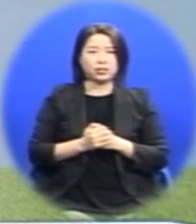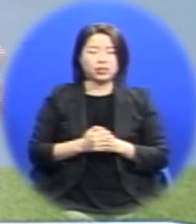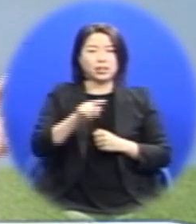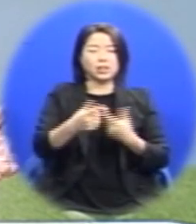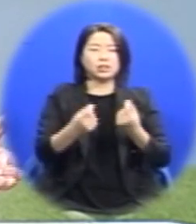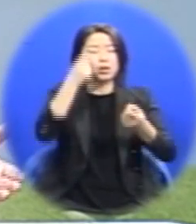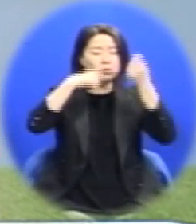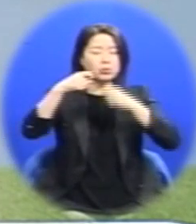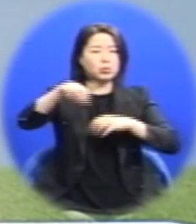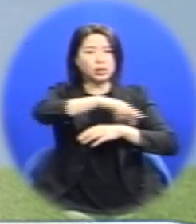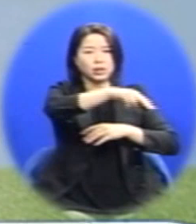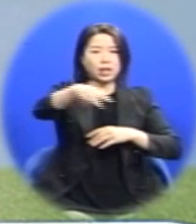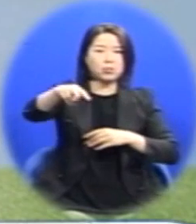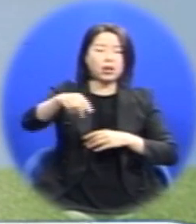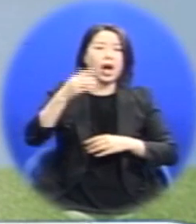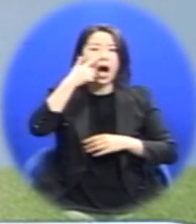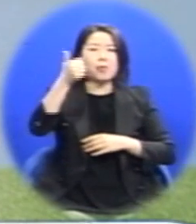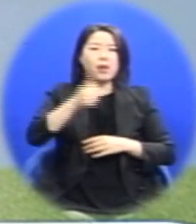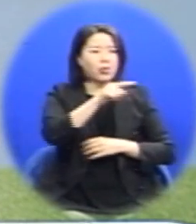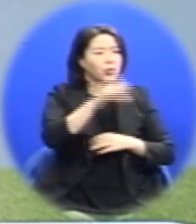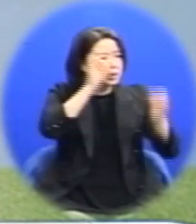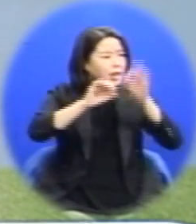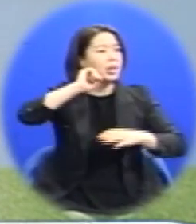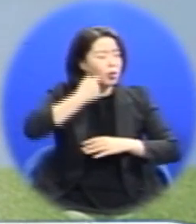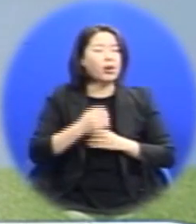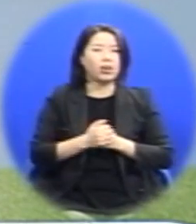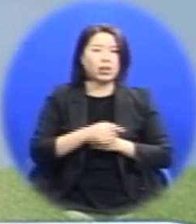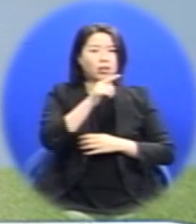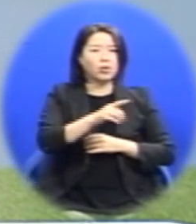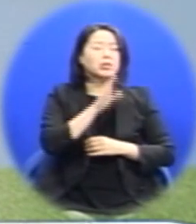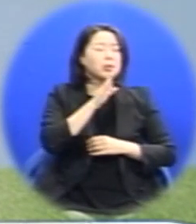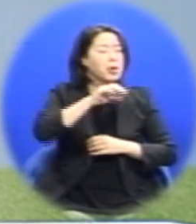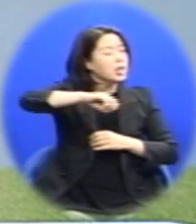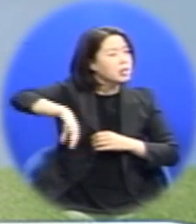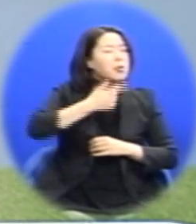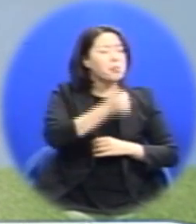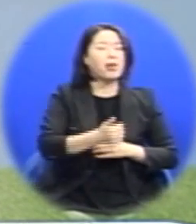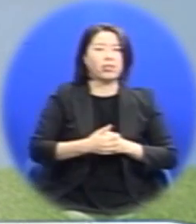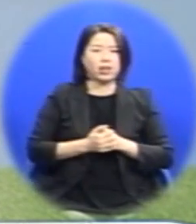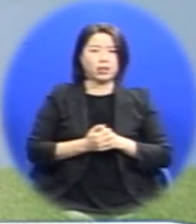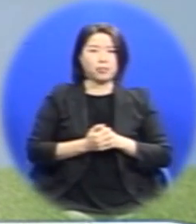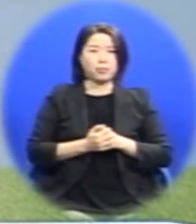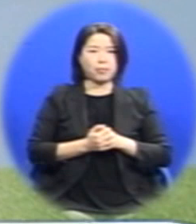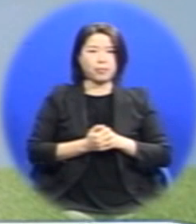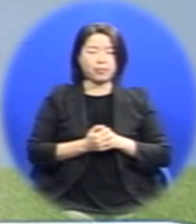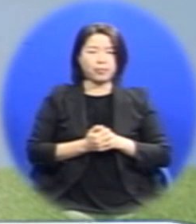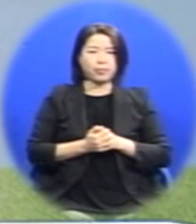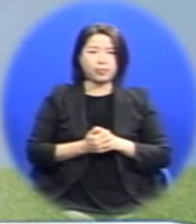이렇게 울고 돌아다니면 아빠가 너를 어떻게 찾니? 너 정말 잃어버릴 뻔했잖아. 잃어버릴 뻔.